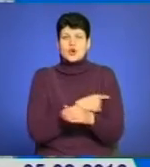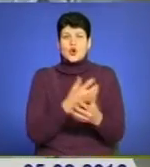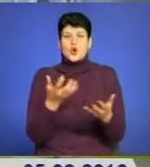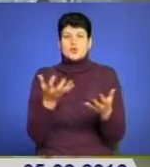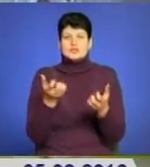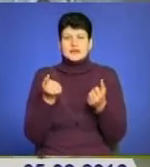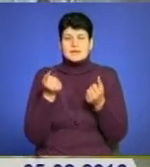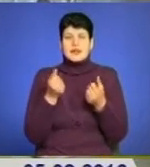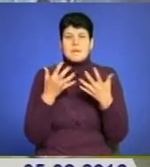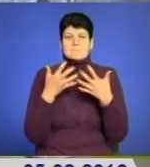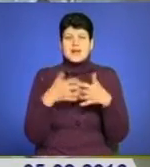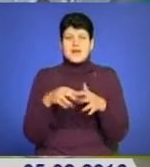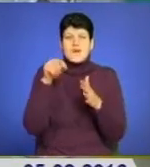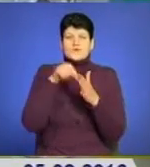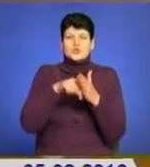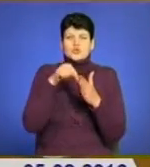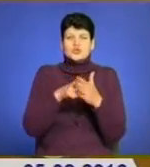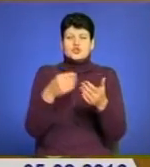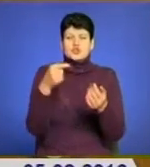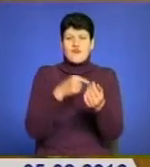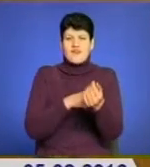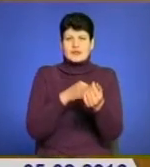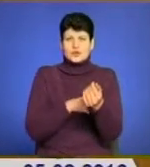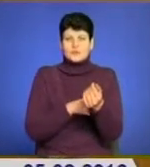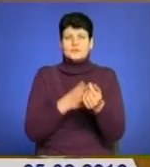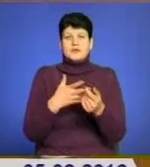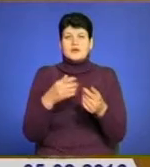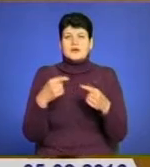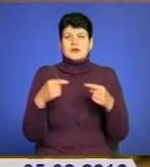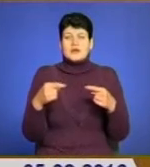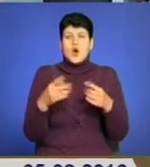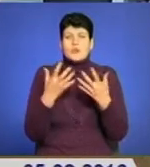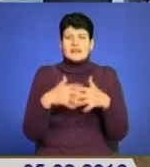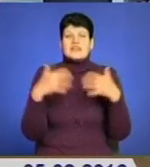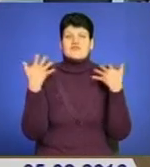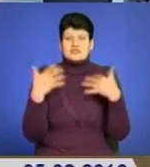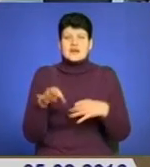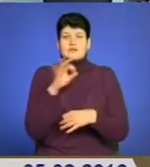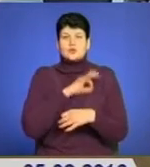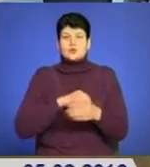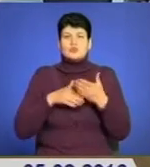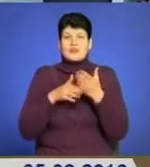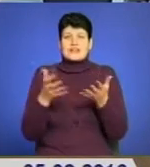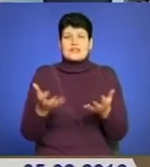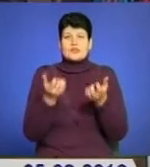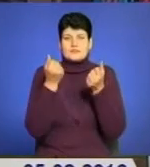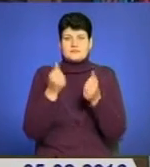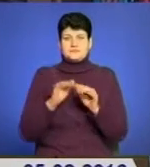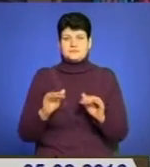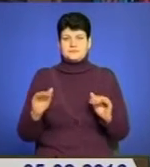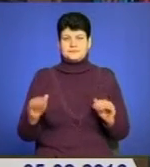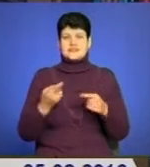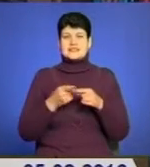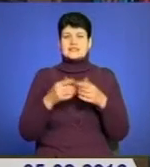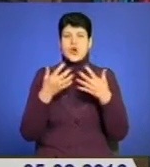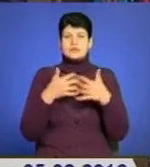дозуючу апаратуру для внутрішньовенного введення медичних препаратів. Обладнання вже використовується та допомагає рятувати пацієнтів. Це обладнання